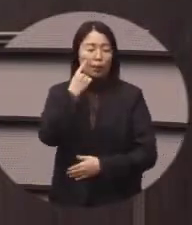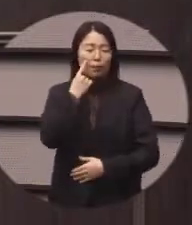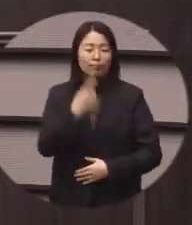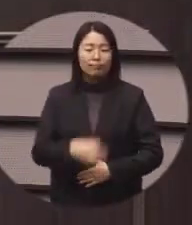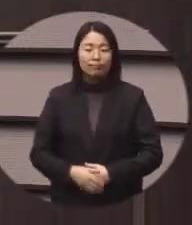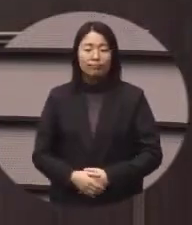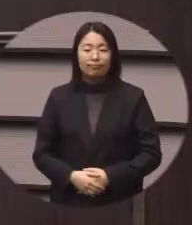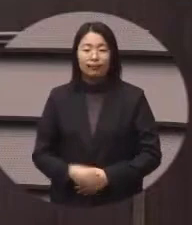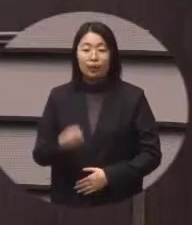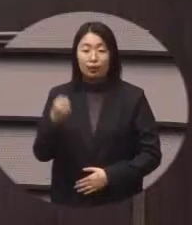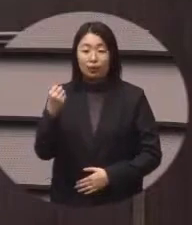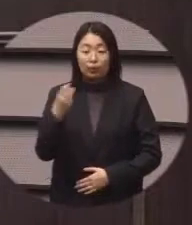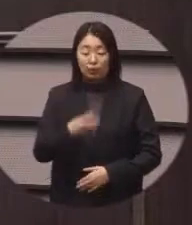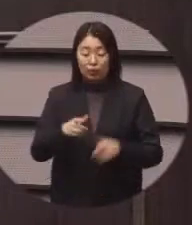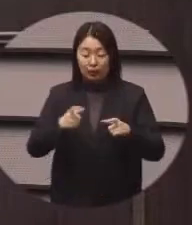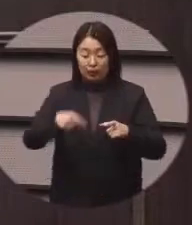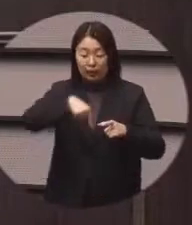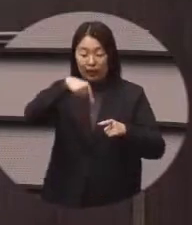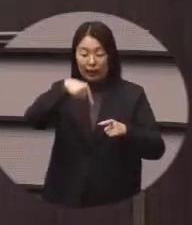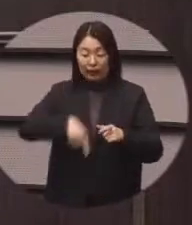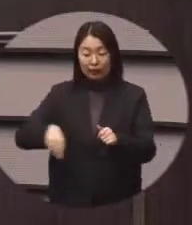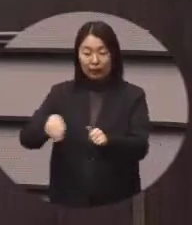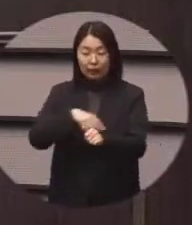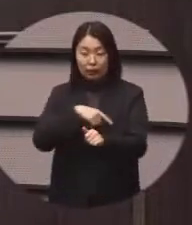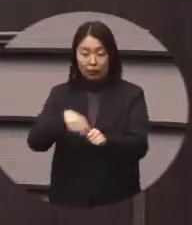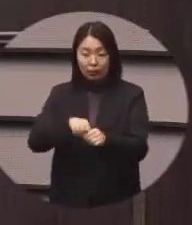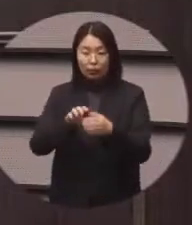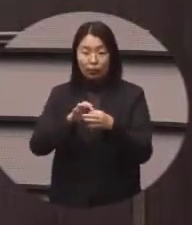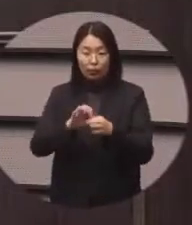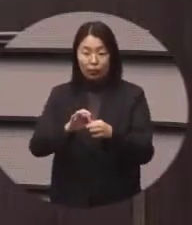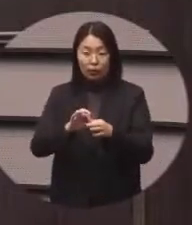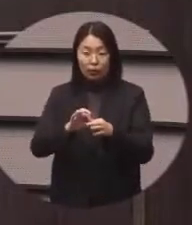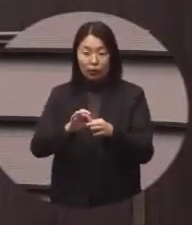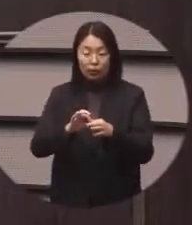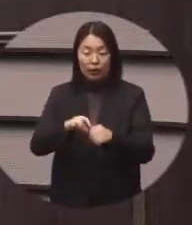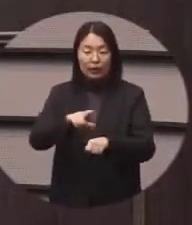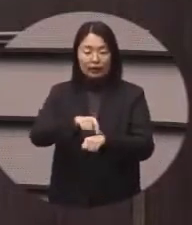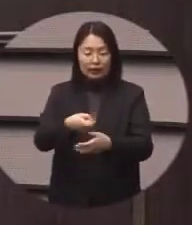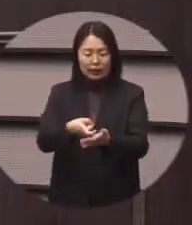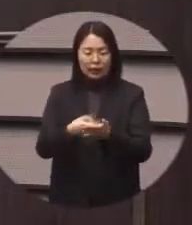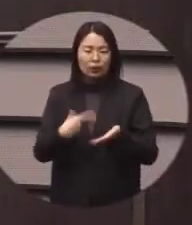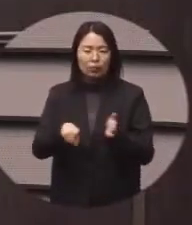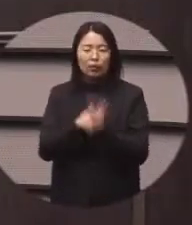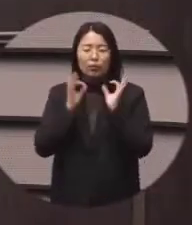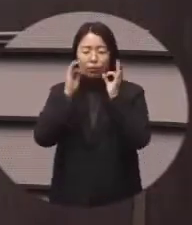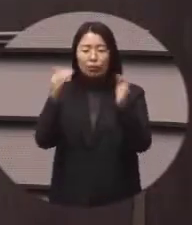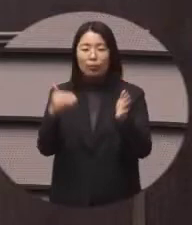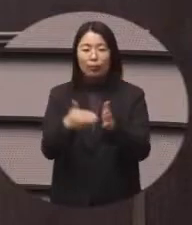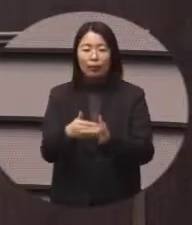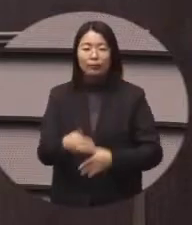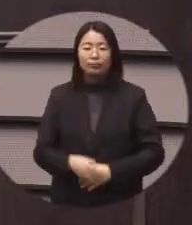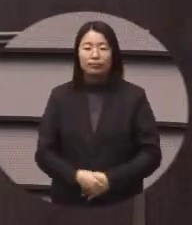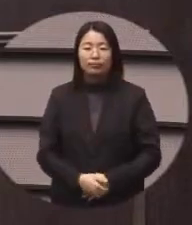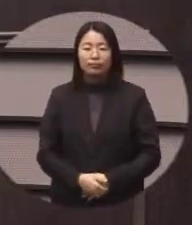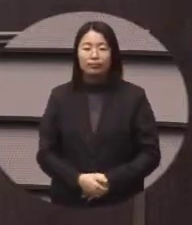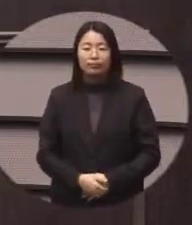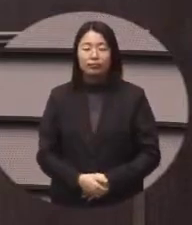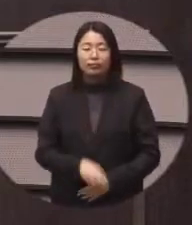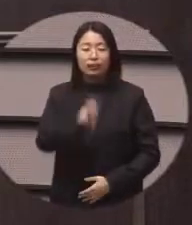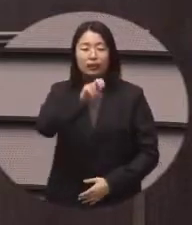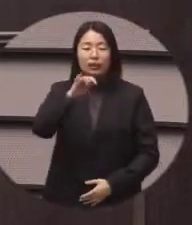중심 책임 행정의 원칙을 갖고 시정의 변화를 이끌어 내고자 주력하였습니다. 바로데이 현장 민원